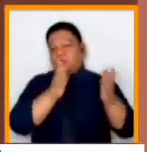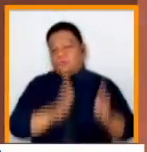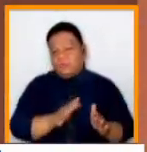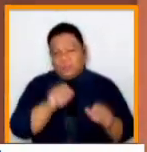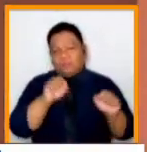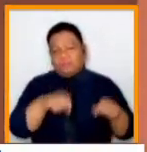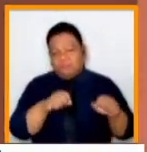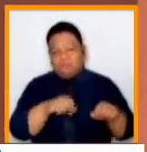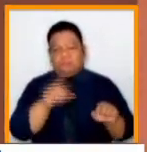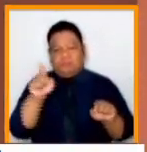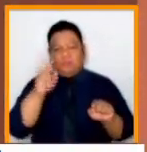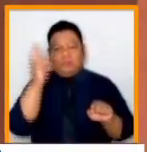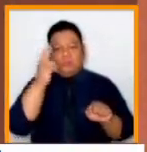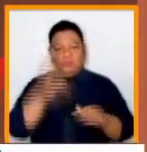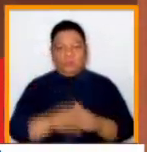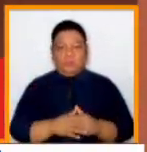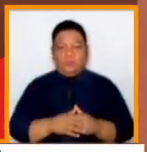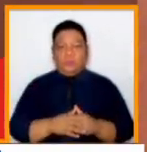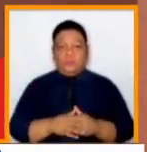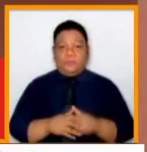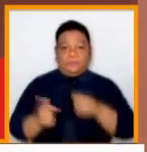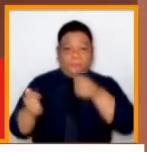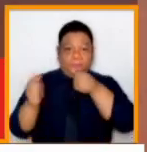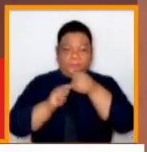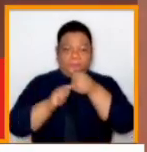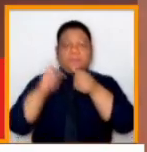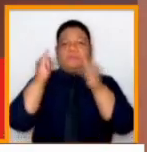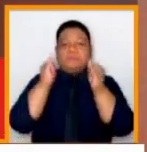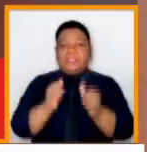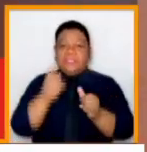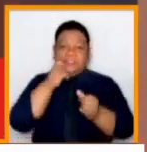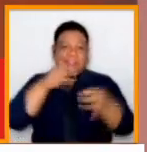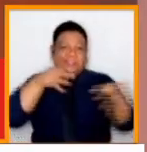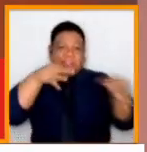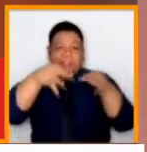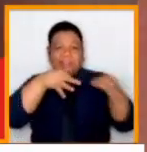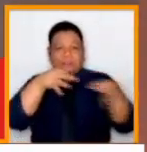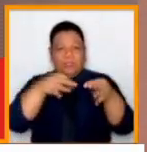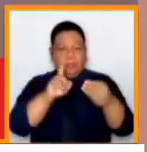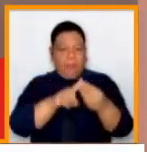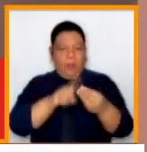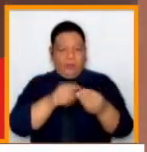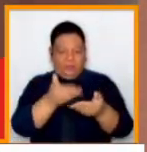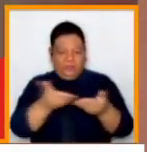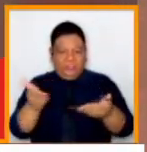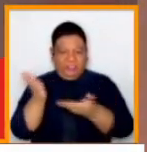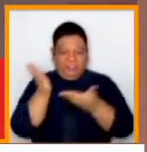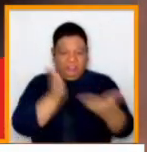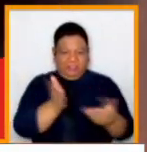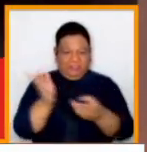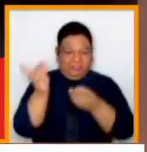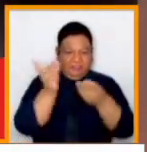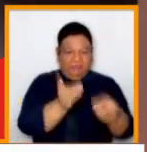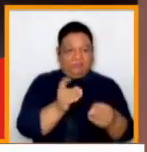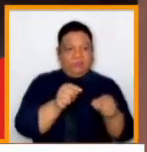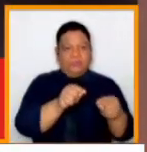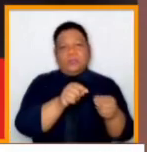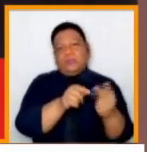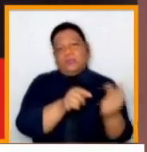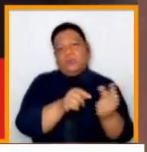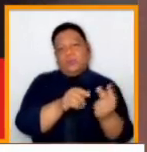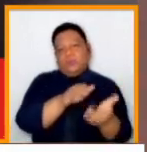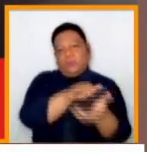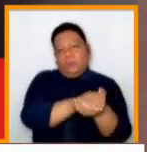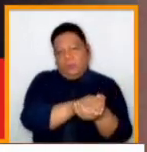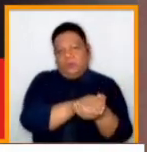ang pagpapaliwanag ng delivery rider ukol sa item na idiniliver nito sa isang mag-asawa sa Panabo City sa